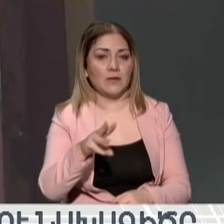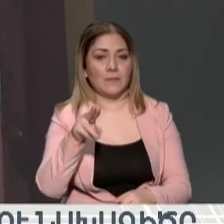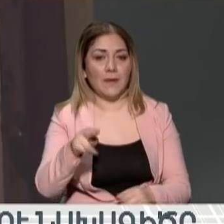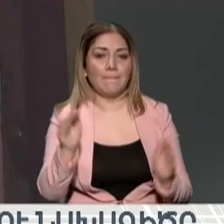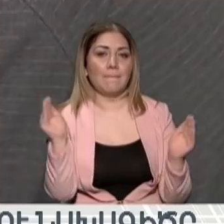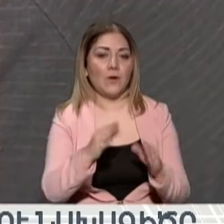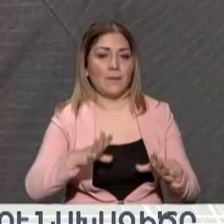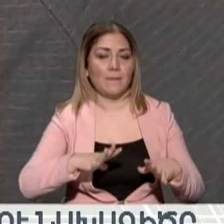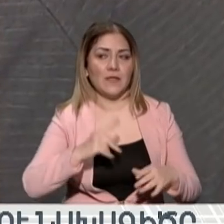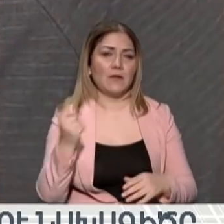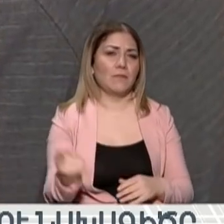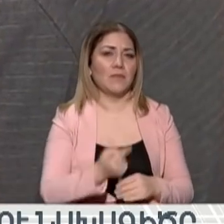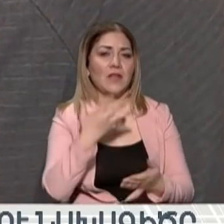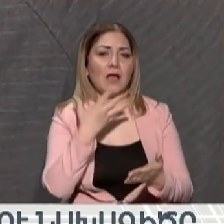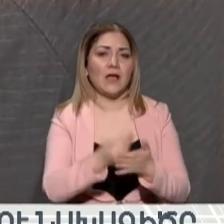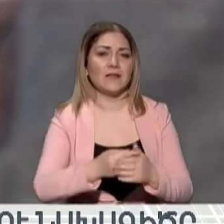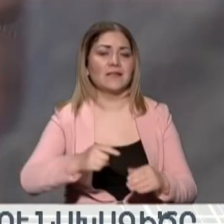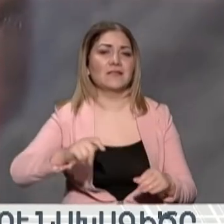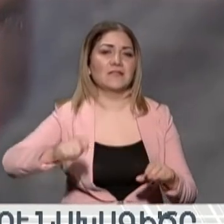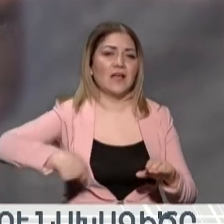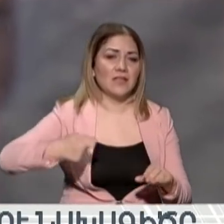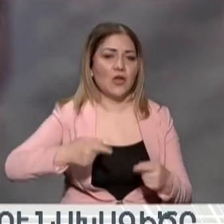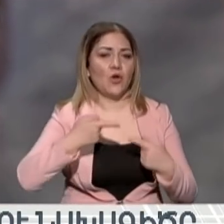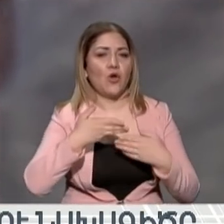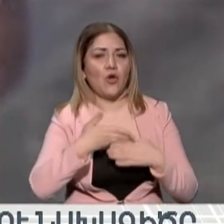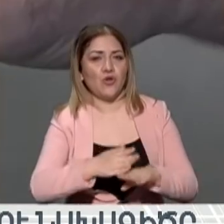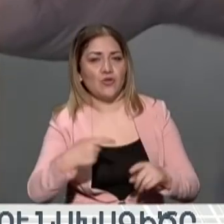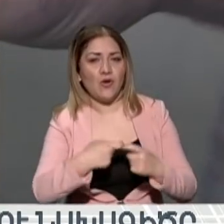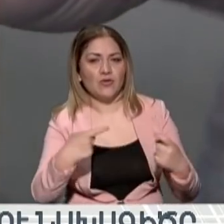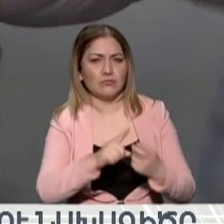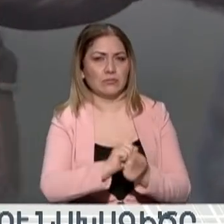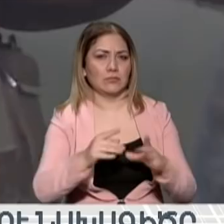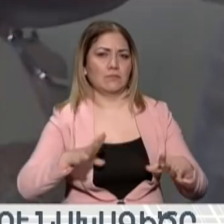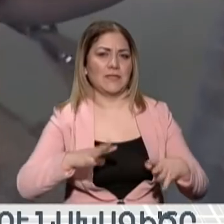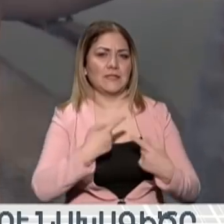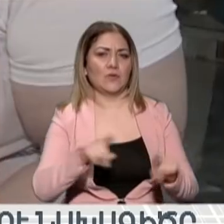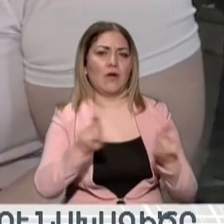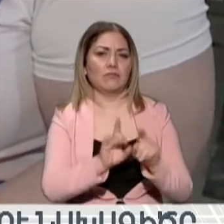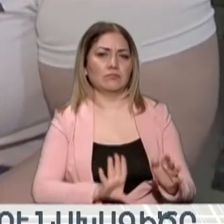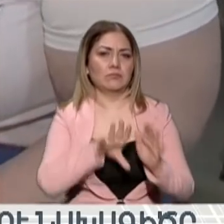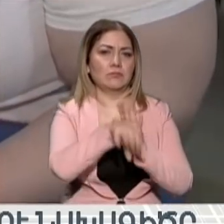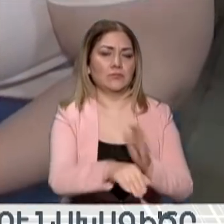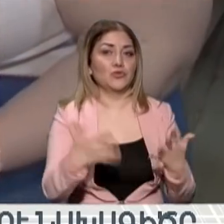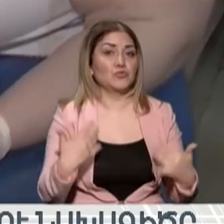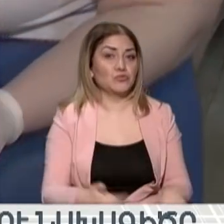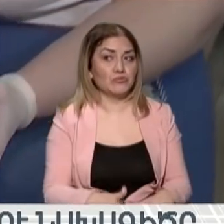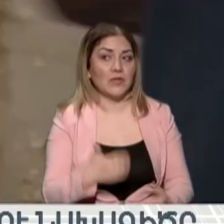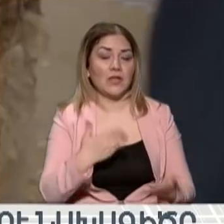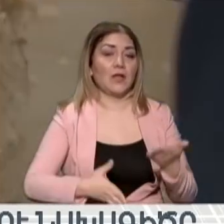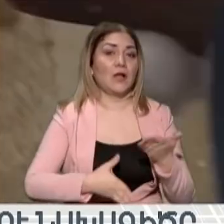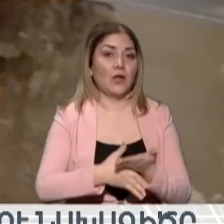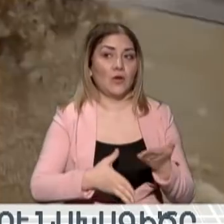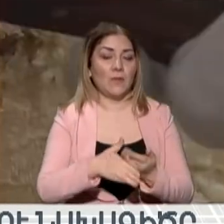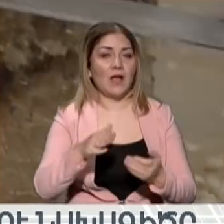համակարգը պետք է սպասարկեր միայն անհատ դերձակոշկակարներին, այնինչ բիզնեսն էլ հարմար տեղավորվել է այդ դաշտում։ Եթե խրախուսում ենք